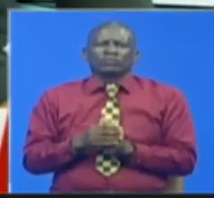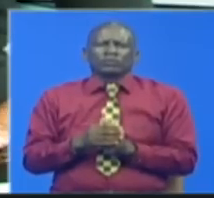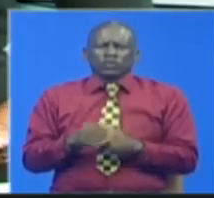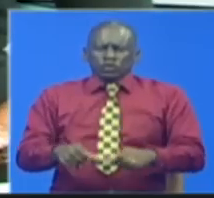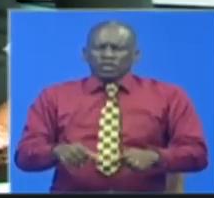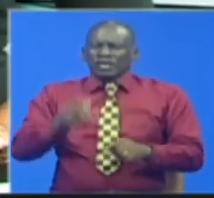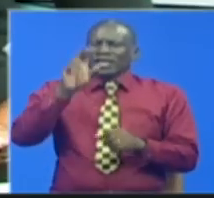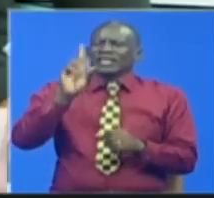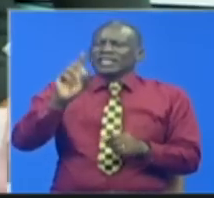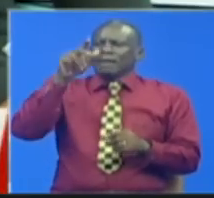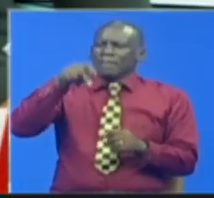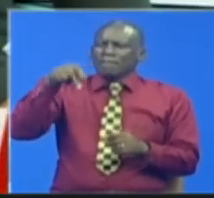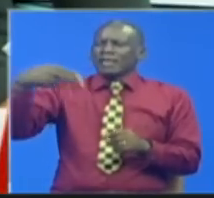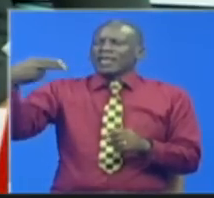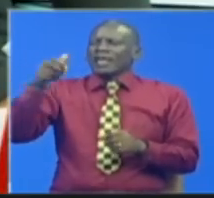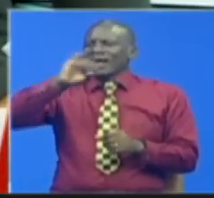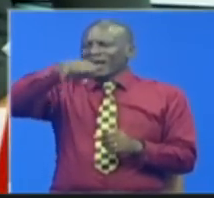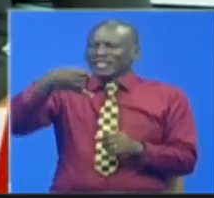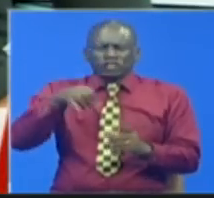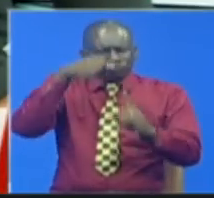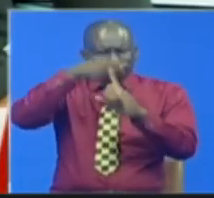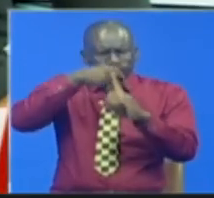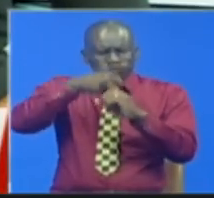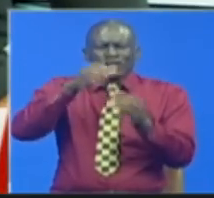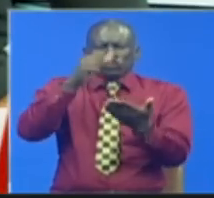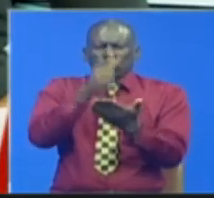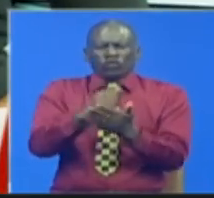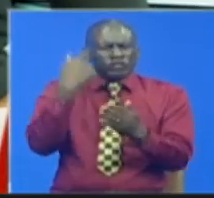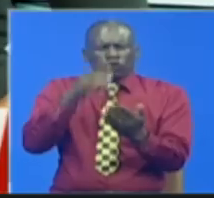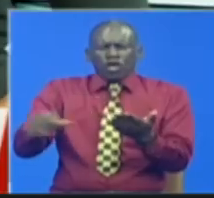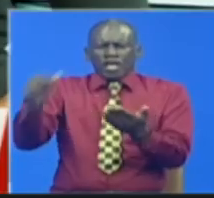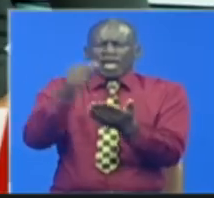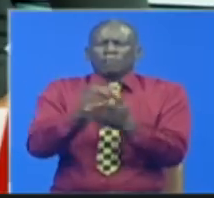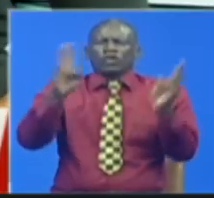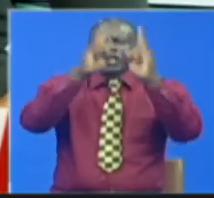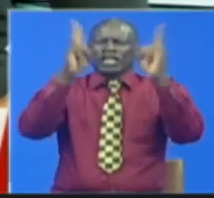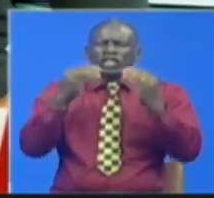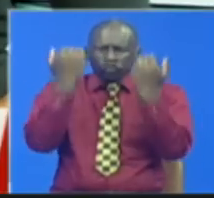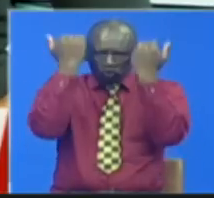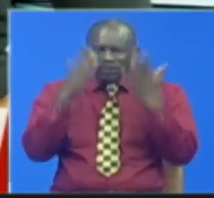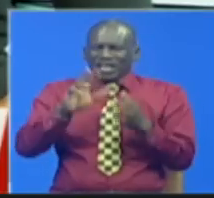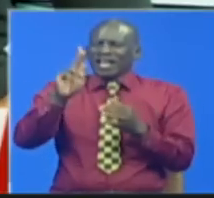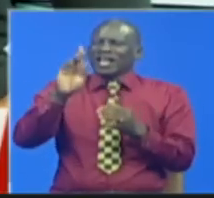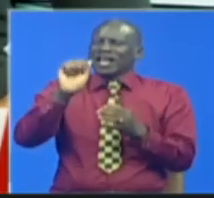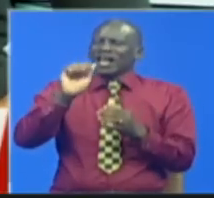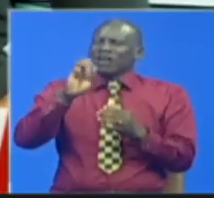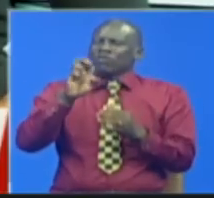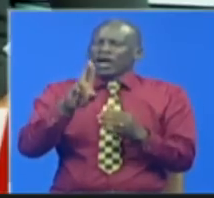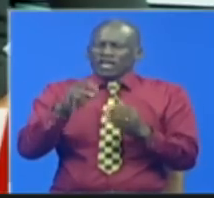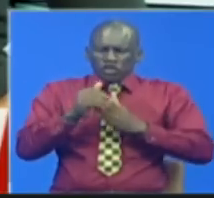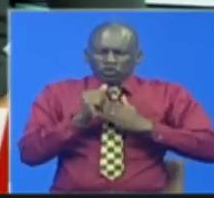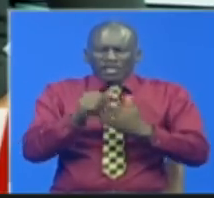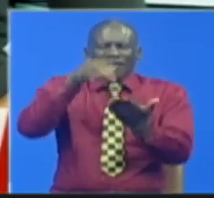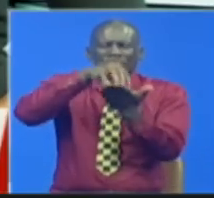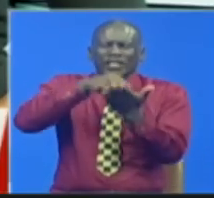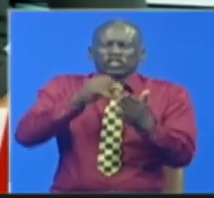Mkurugenzi wa mashtaka ya umma Noordin Hajji ametetea vikali ofisi yake kwa kumteua wakili wa kigeni Khawar Qureshi kuongoza kesi